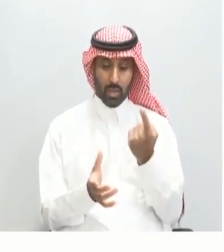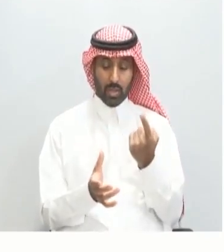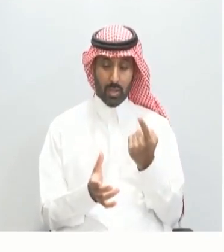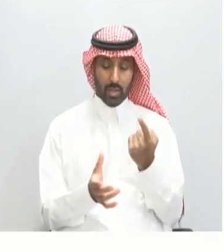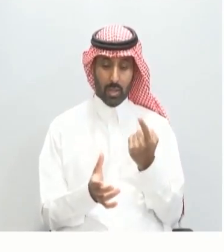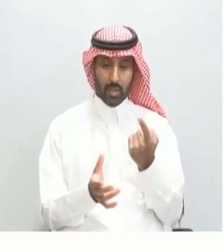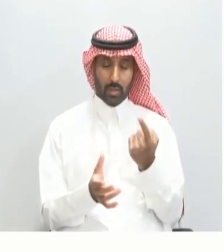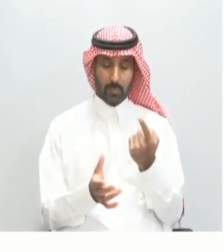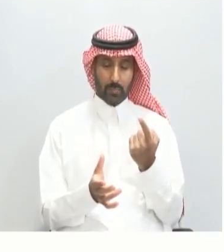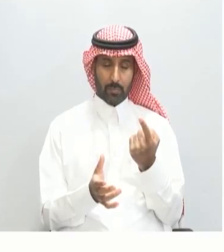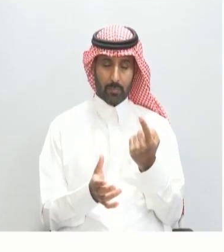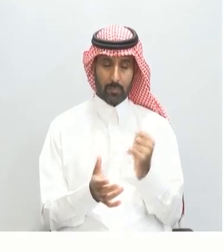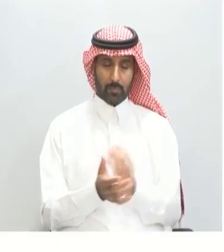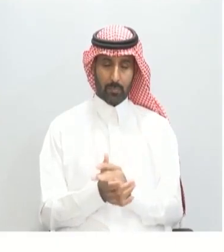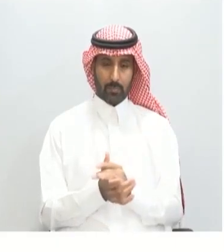هذه الانواع